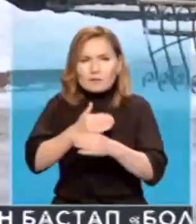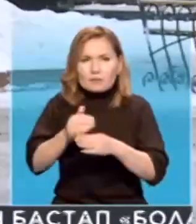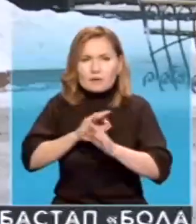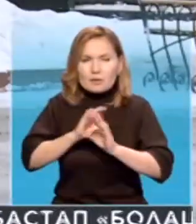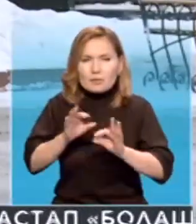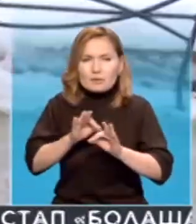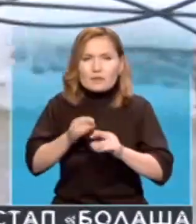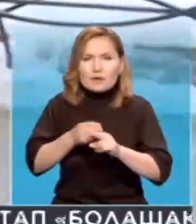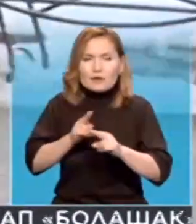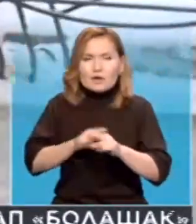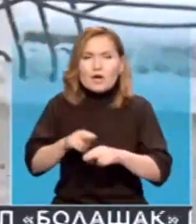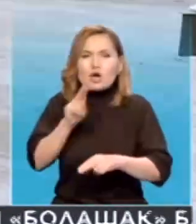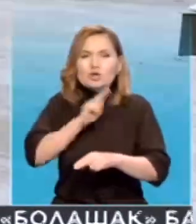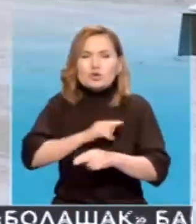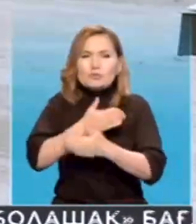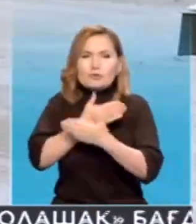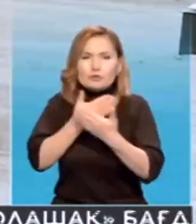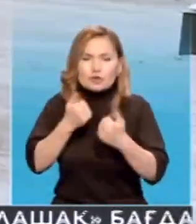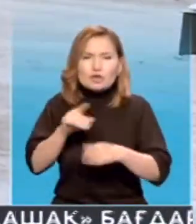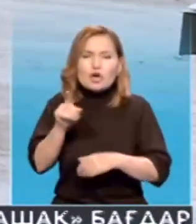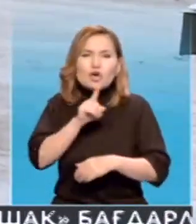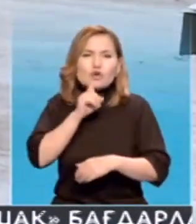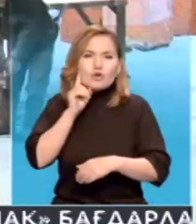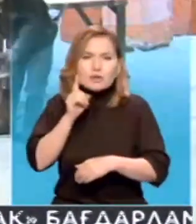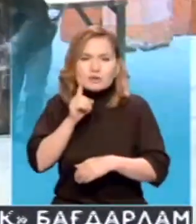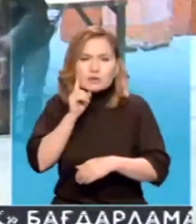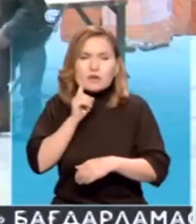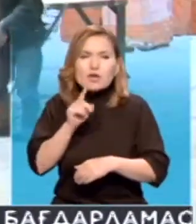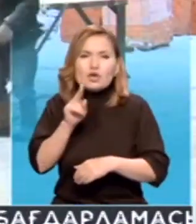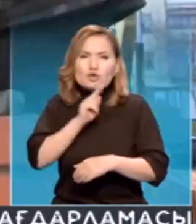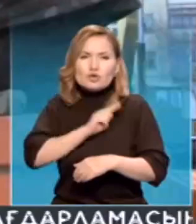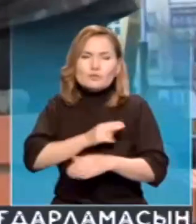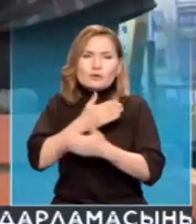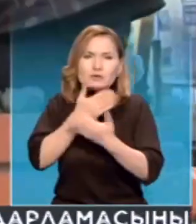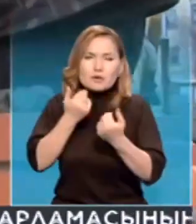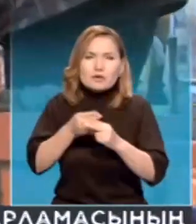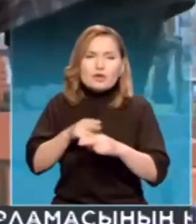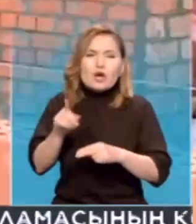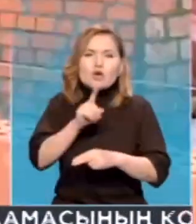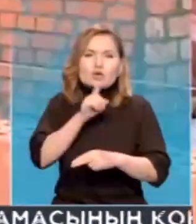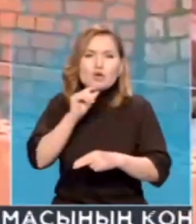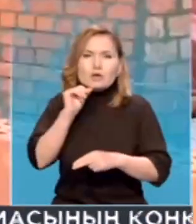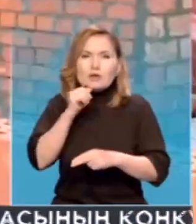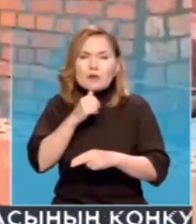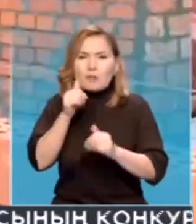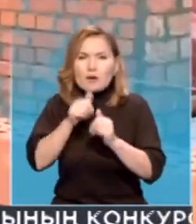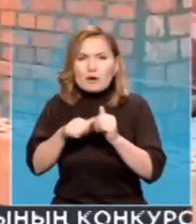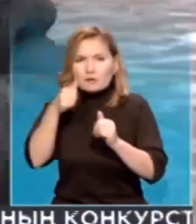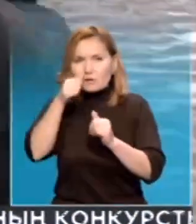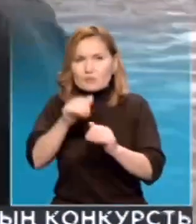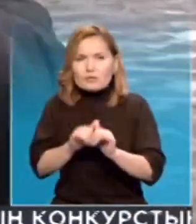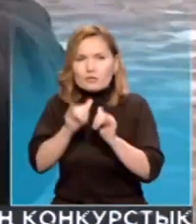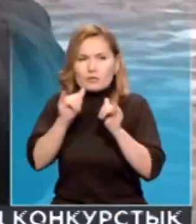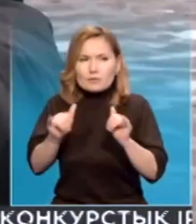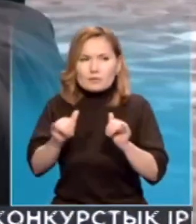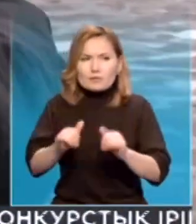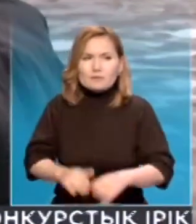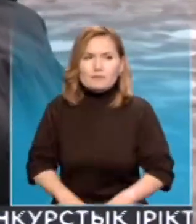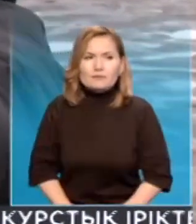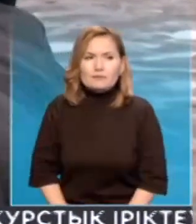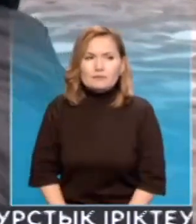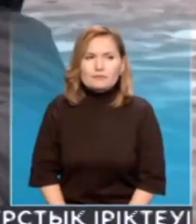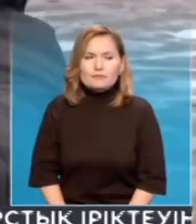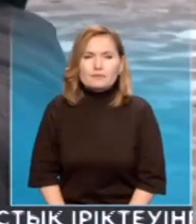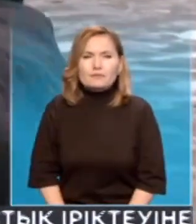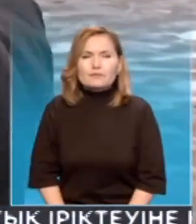қолданылмақ? Оқу жоқ, жұмыс жоқ, жастар қалай күн көрер? Елімізде ешбір іске құлықсыз жастардың қатары 500,000-ға жетті. Зат балдар